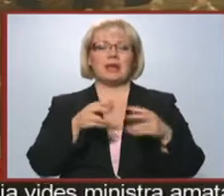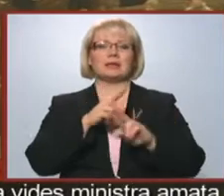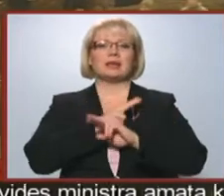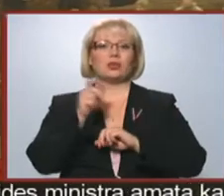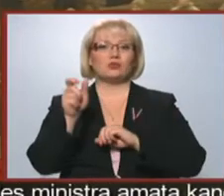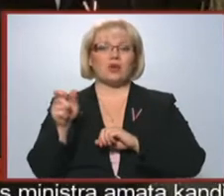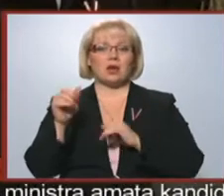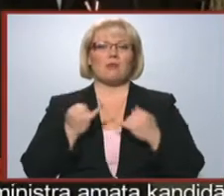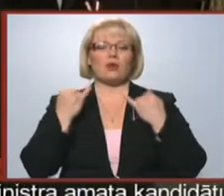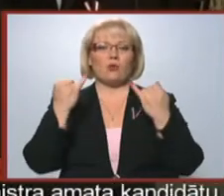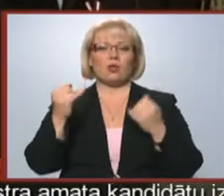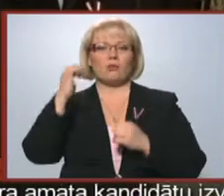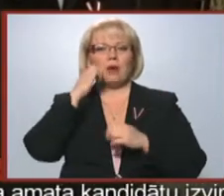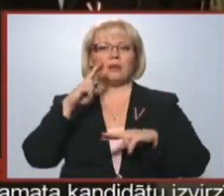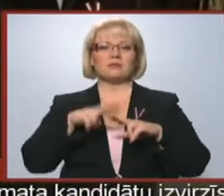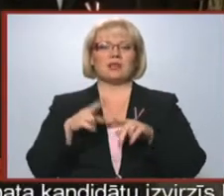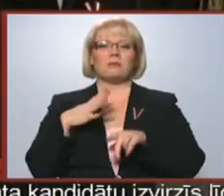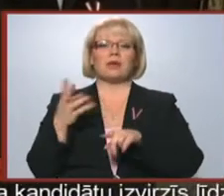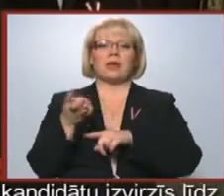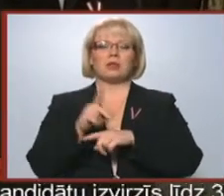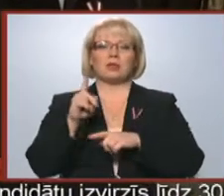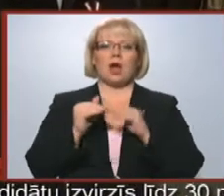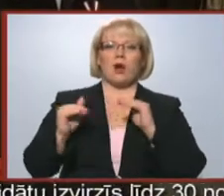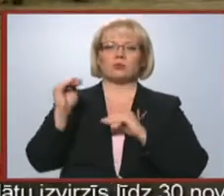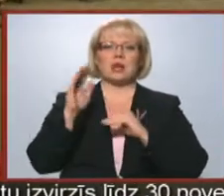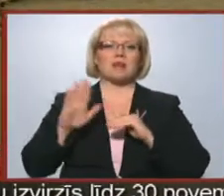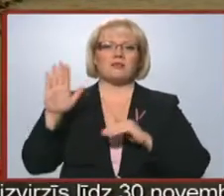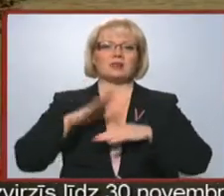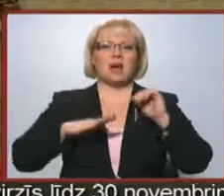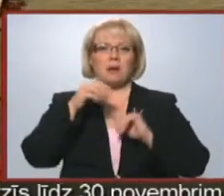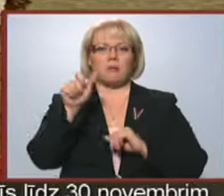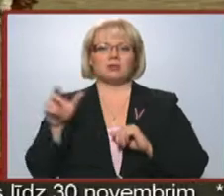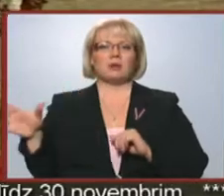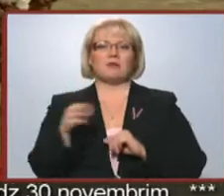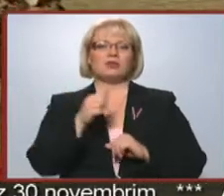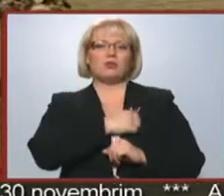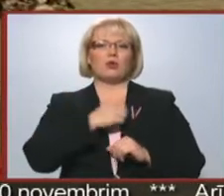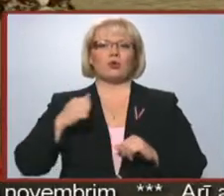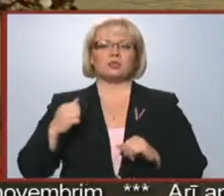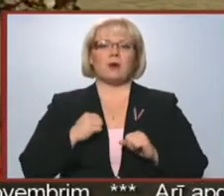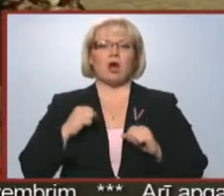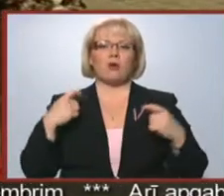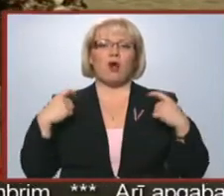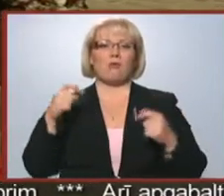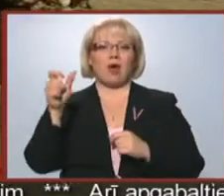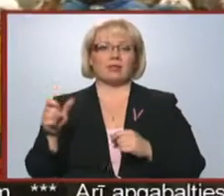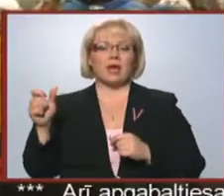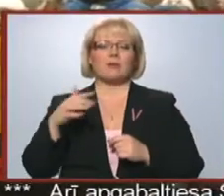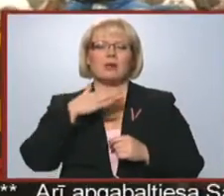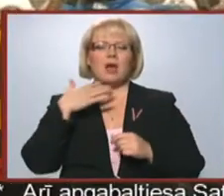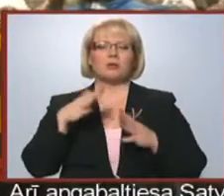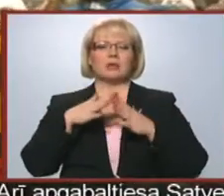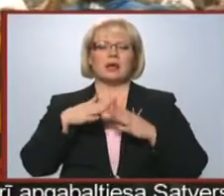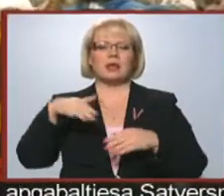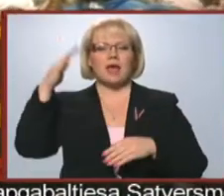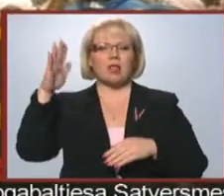par godu, piemiņas vietā bija ieradušās ne tikai augstākās valsts amatpersonas un visu veidu bruņoto spēku komandieri, bet ļoti daudz lieli